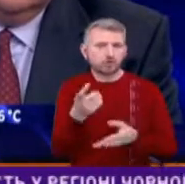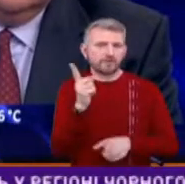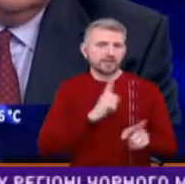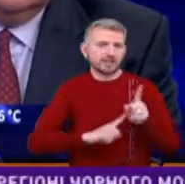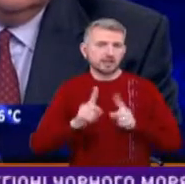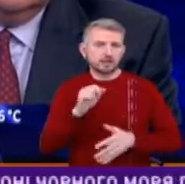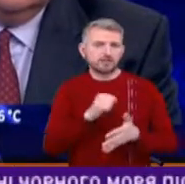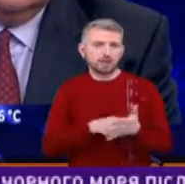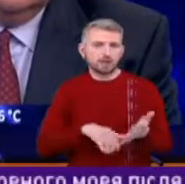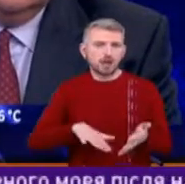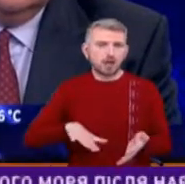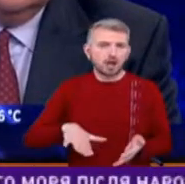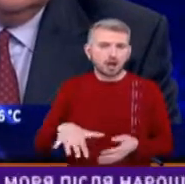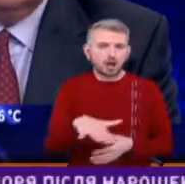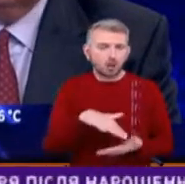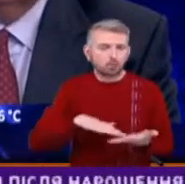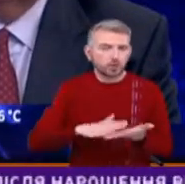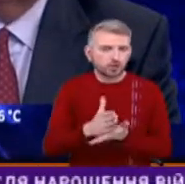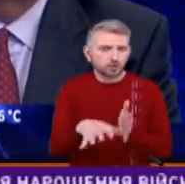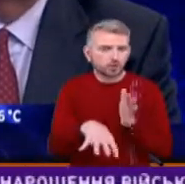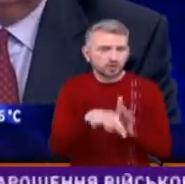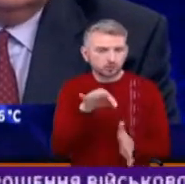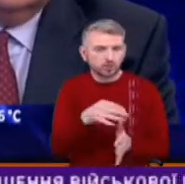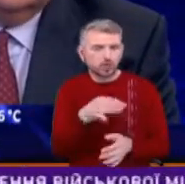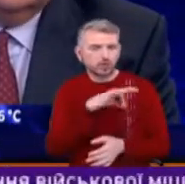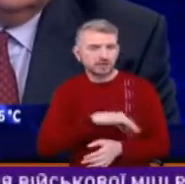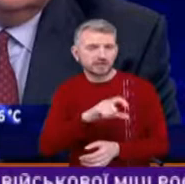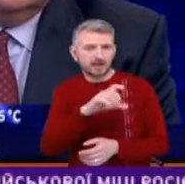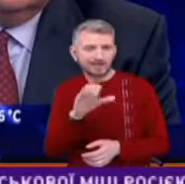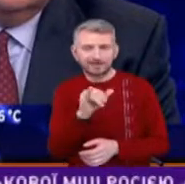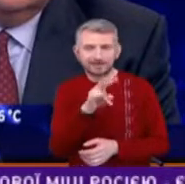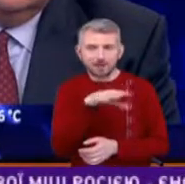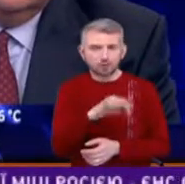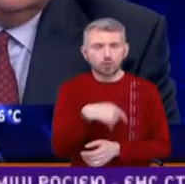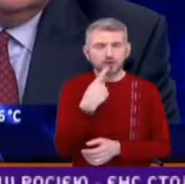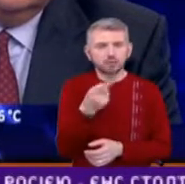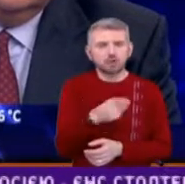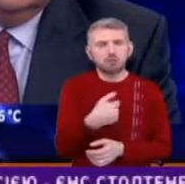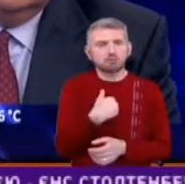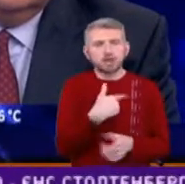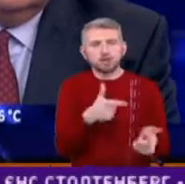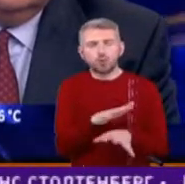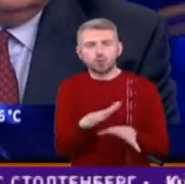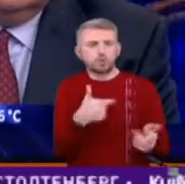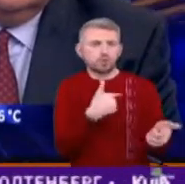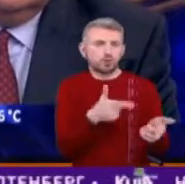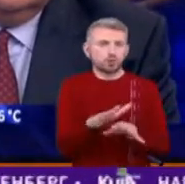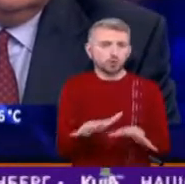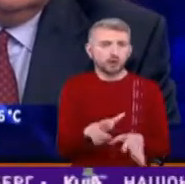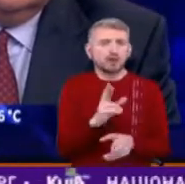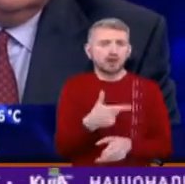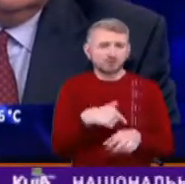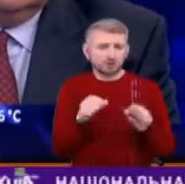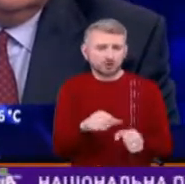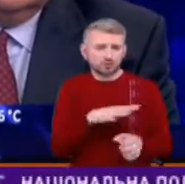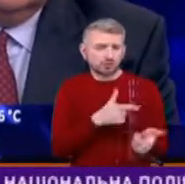від геополітичного вибору на користь Європейського Союзу і на користь НАТО. І говорити про те, що ми до цього не готові. Ну, як ми можемо